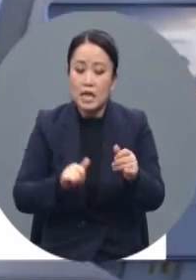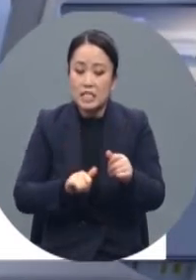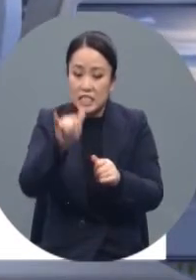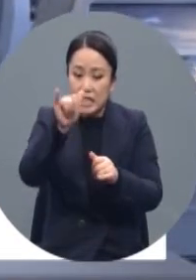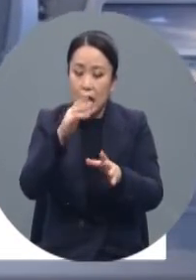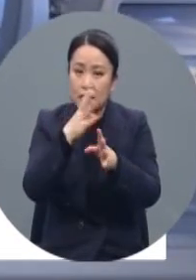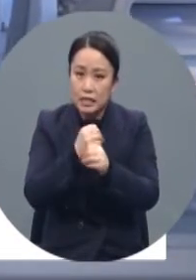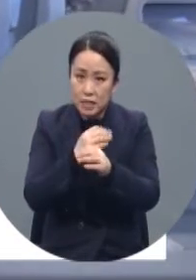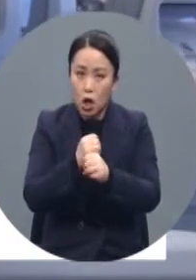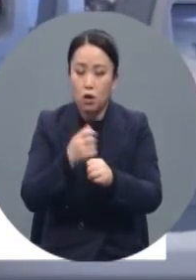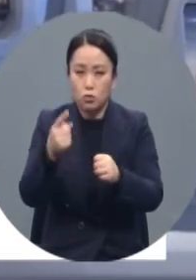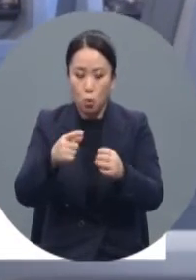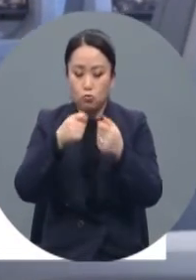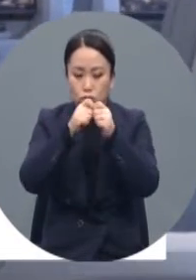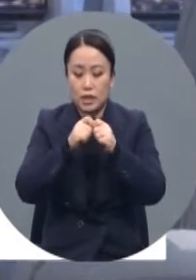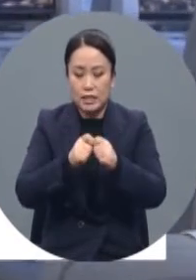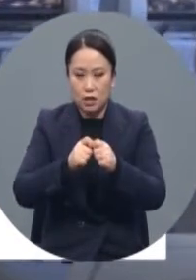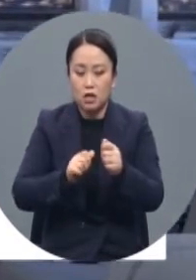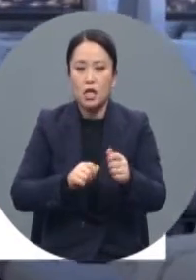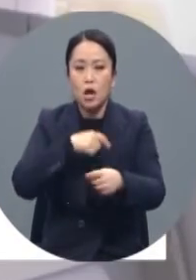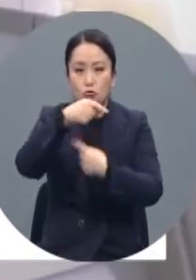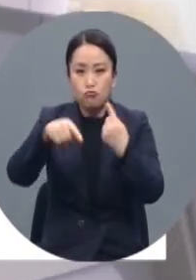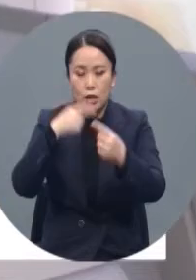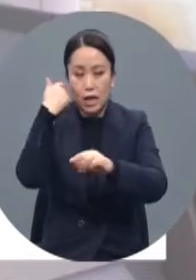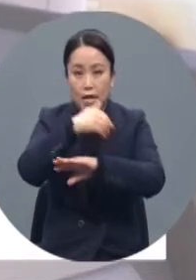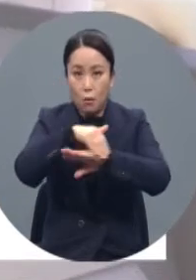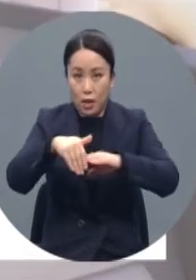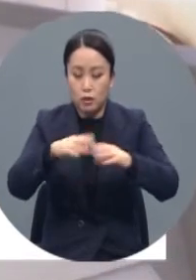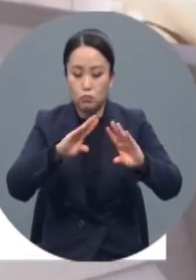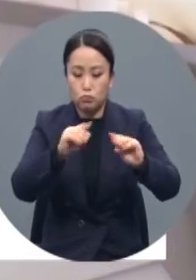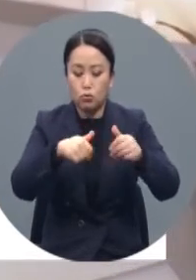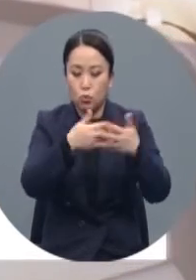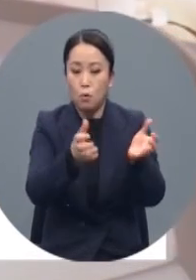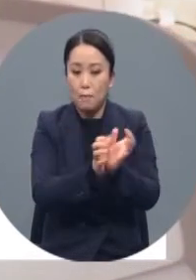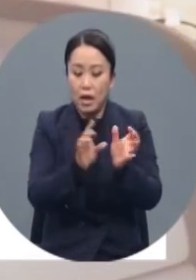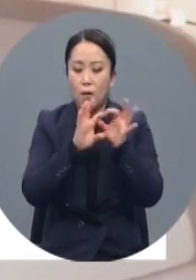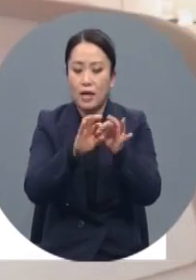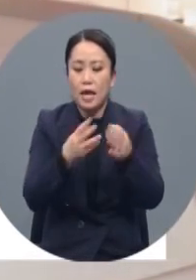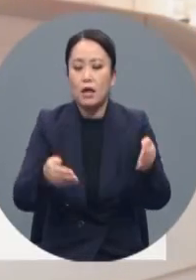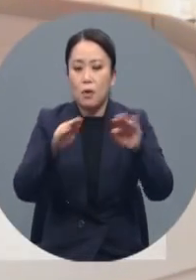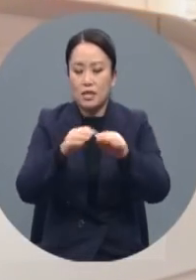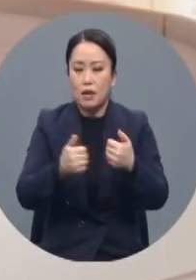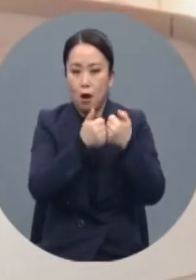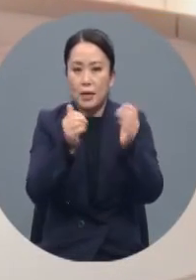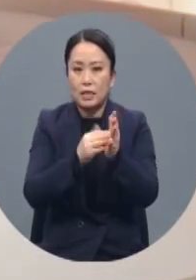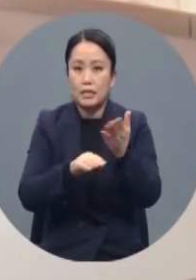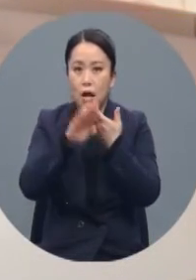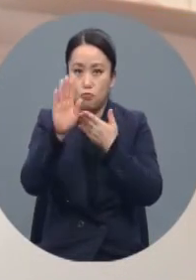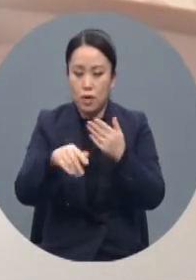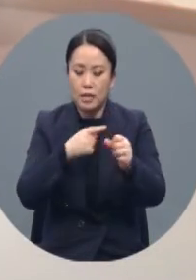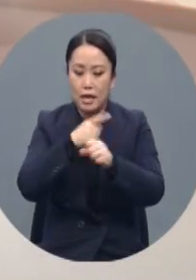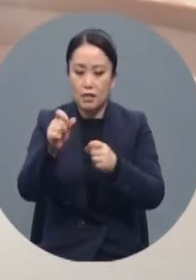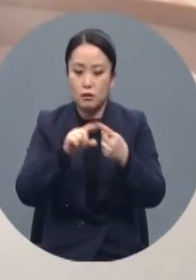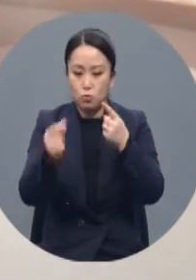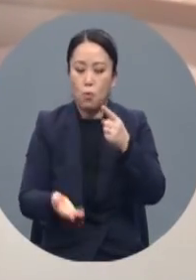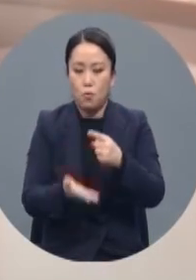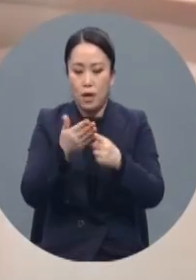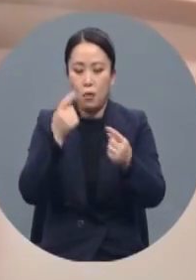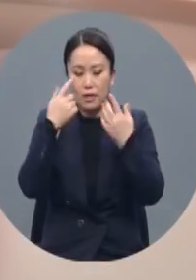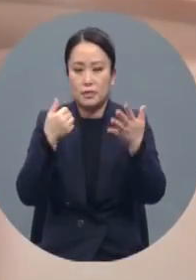등 구체적인 운항 계획은 국토교통부 등 관계기관과의 협의를 거친 뒤 내년 초쯤에 확정될 것으로